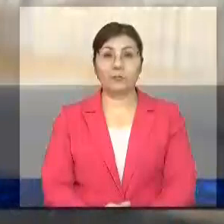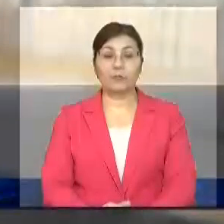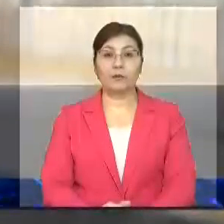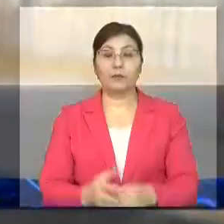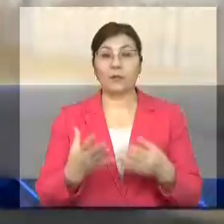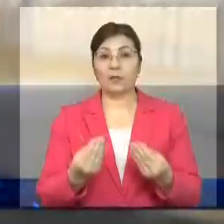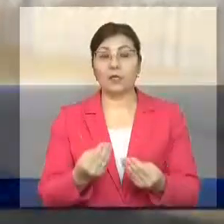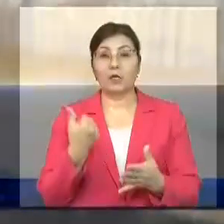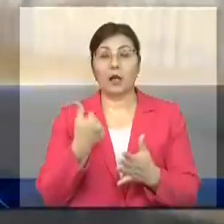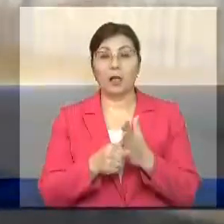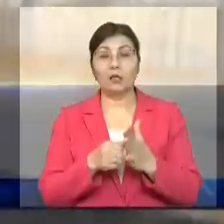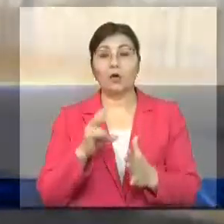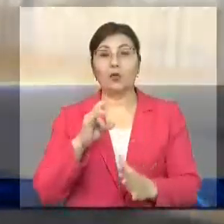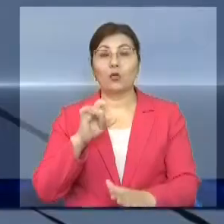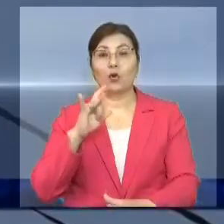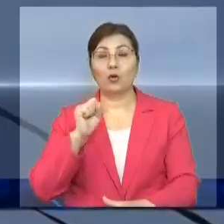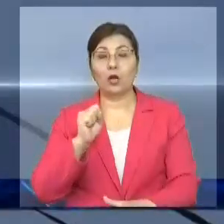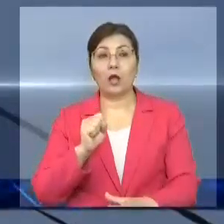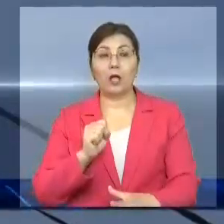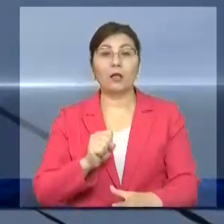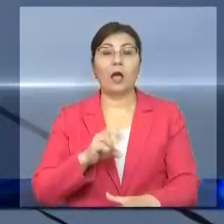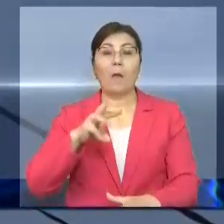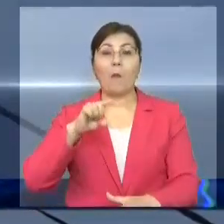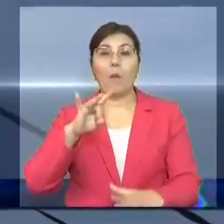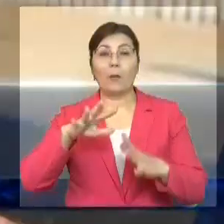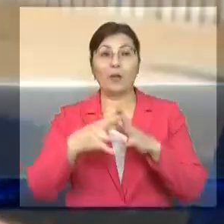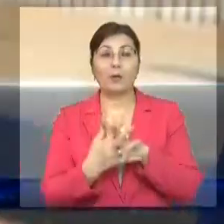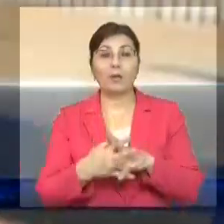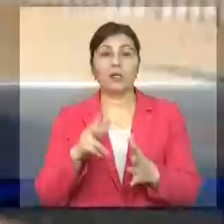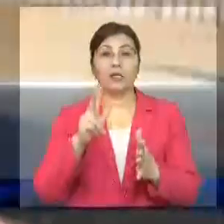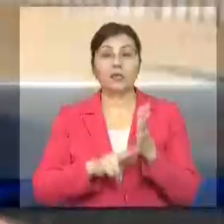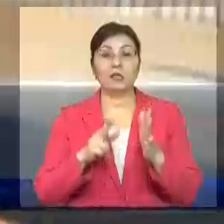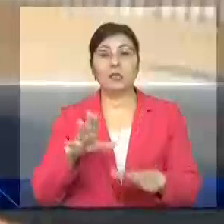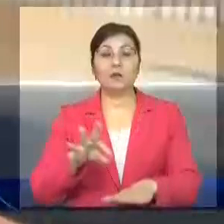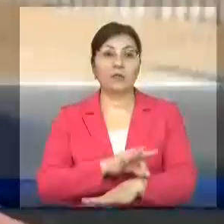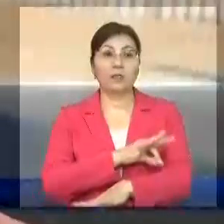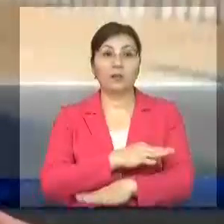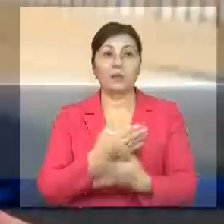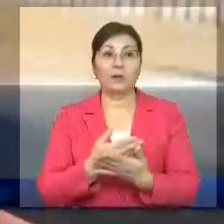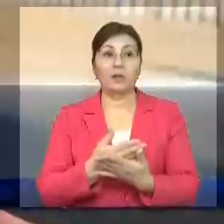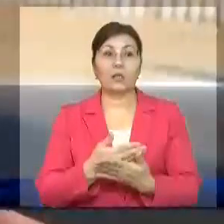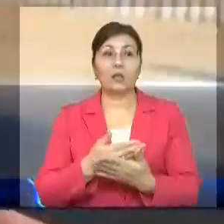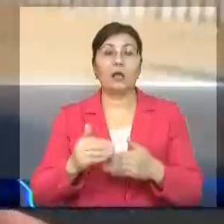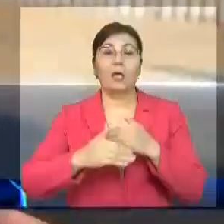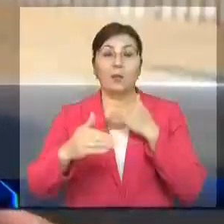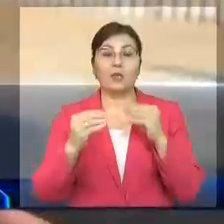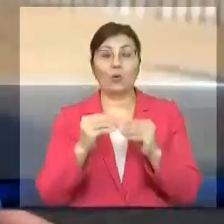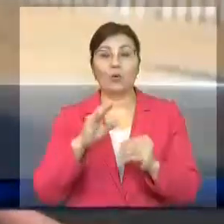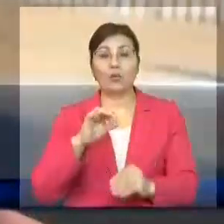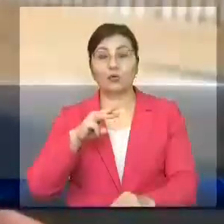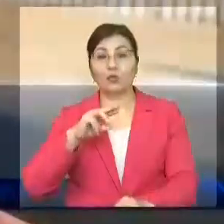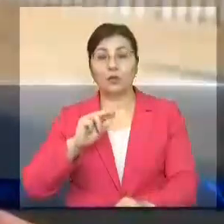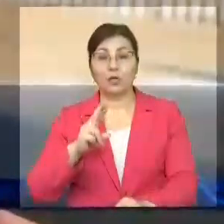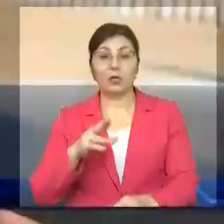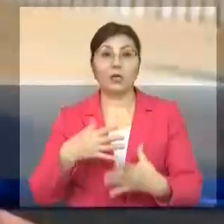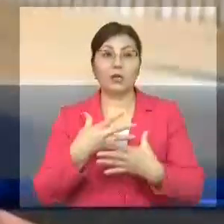және 6-ауы Нұра селосының Мамыр елді мекенінде. Үйдің өзінің квадраты 80 квадрат, ал ауласы мен осығанда 10 сотық жер. Бұл